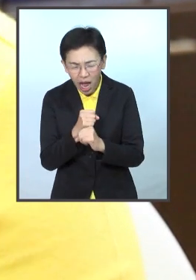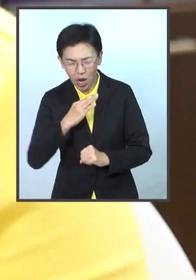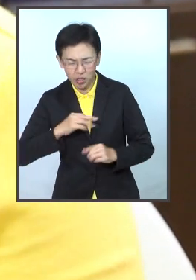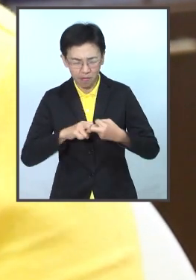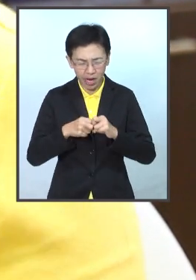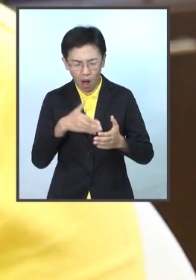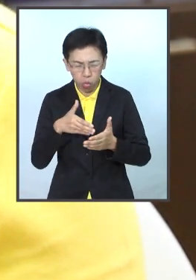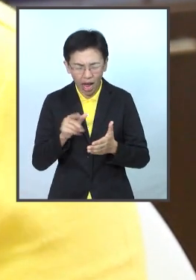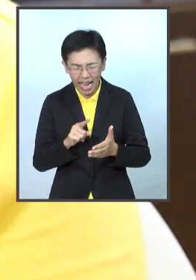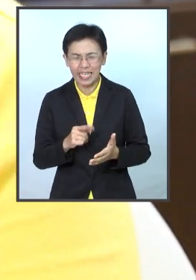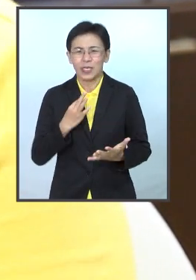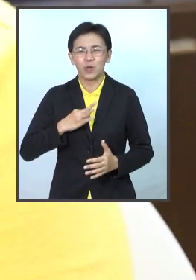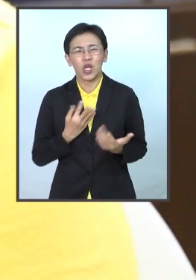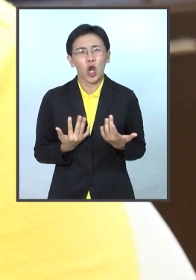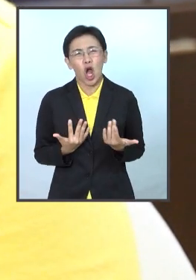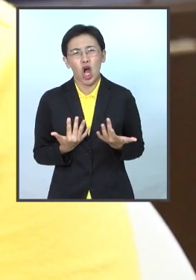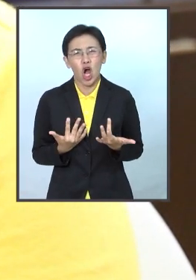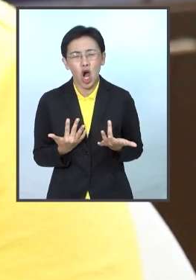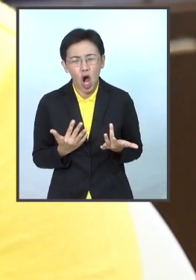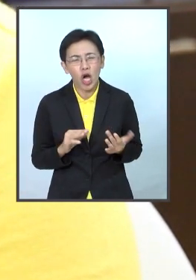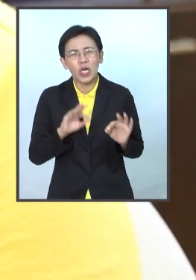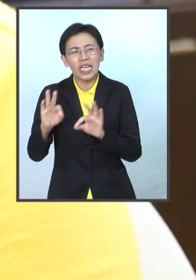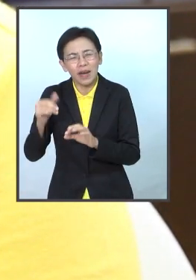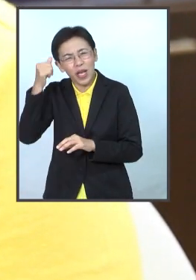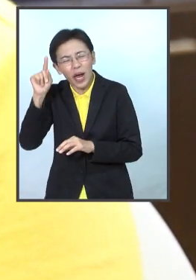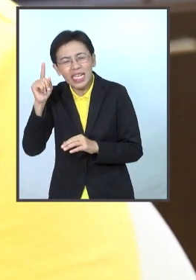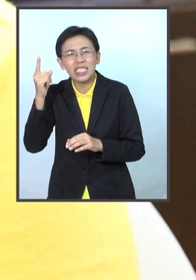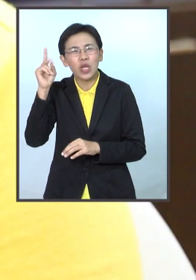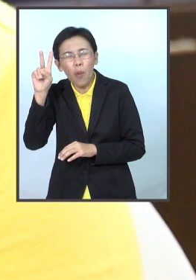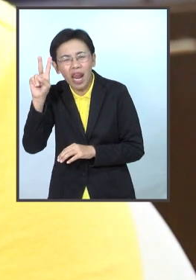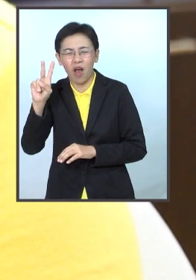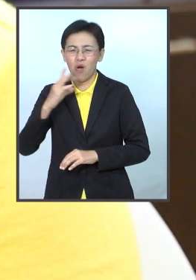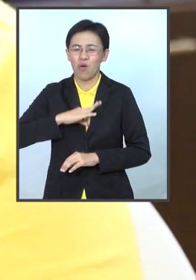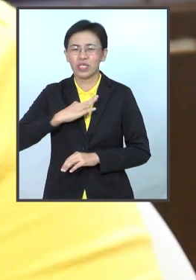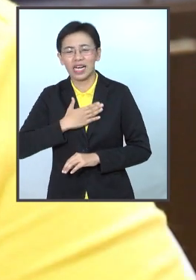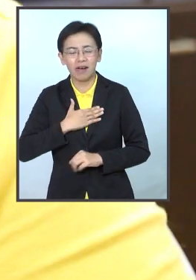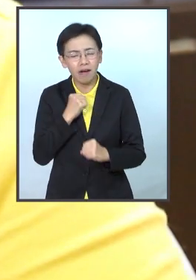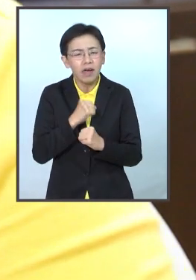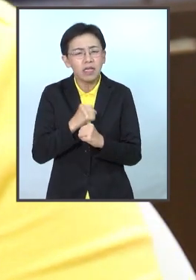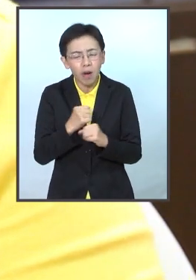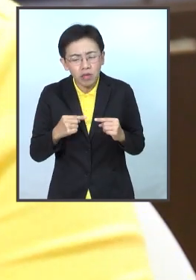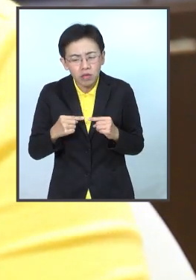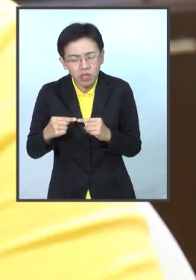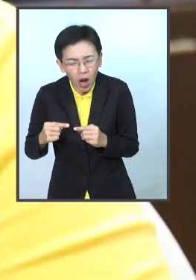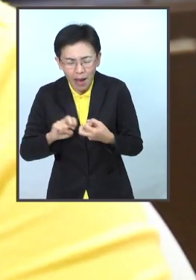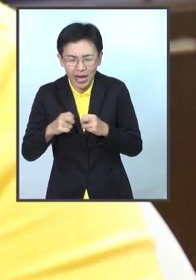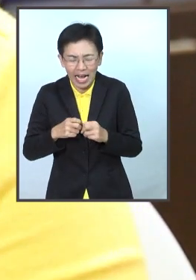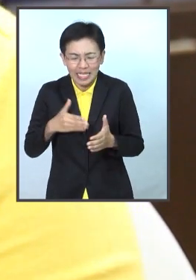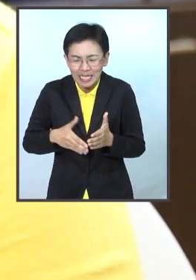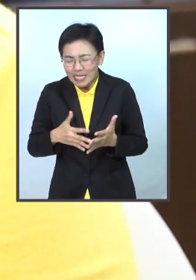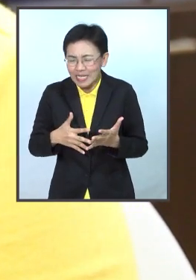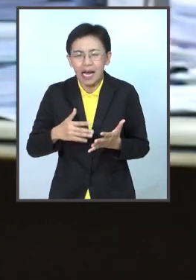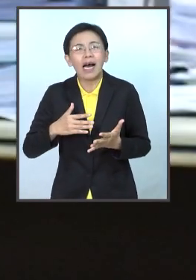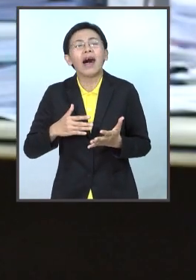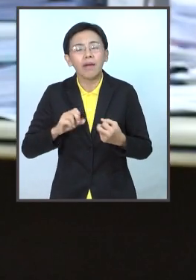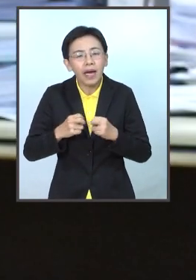มันไม่บรรลุผลน่ะเราต้องรอมาอีกวันนึงหรือ2วันอะไรอย่างเงี้ยเวลางานเราจะเดินต่อมันก็จะมีอุปสรรคในเรื่องการทำงาน